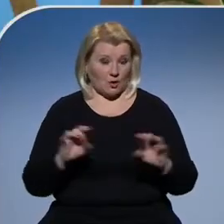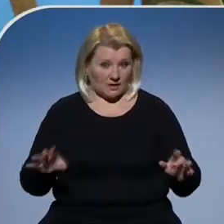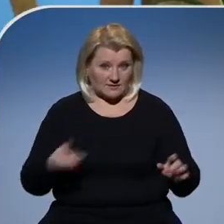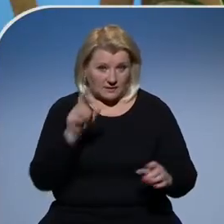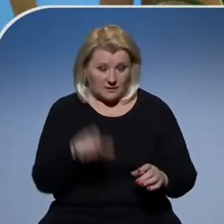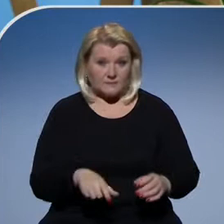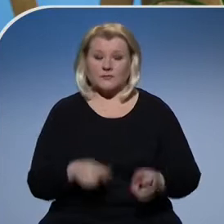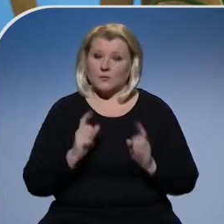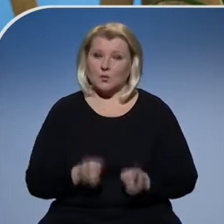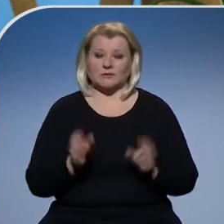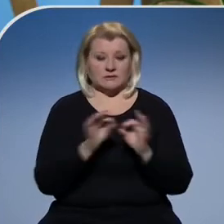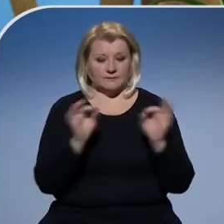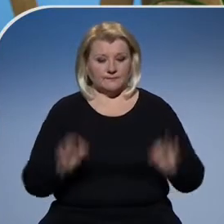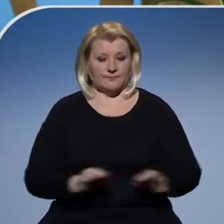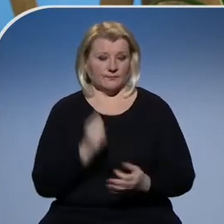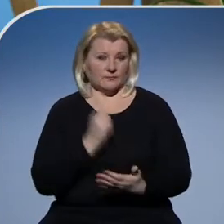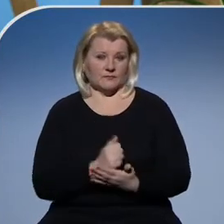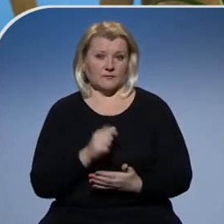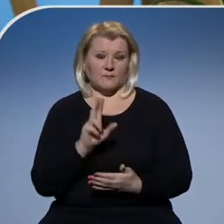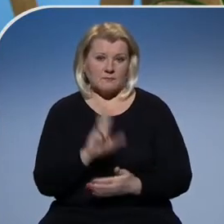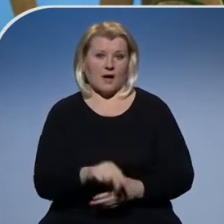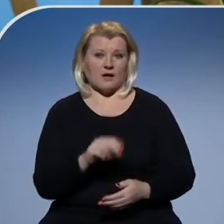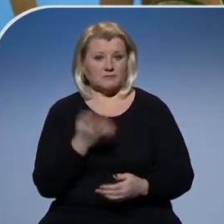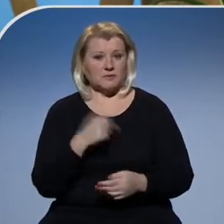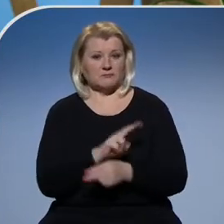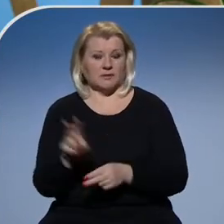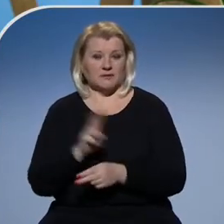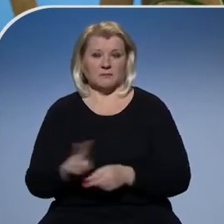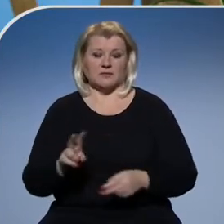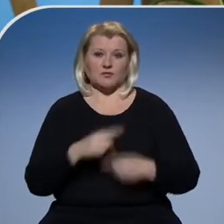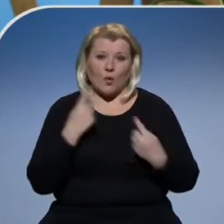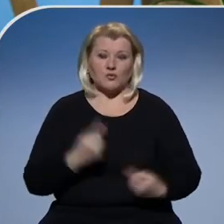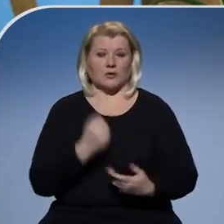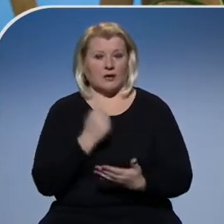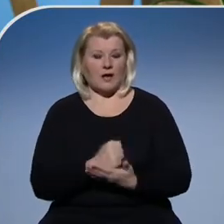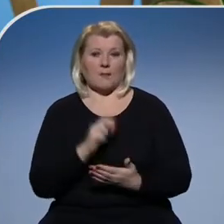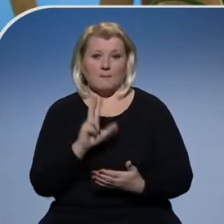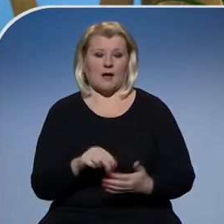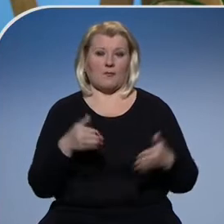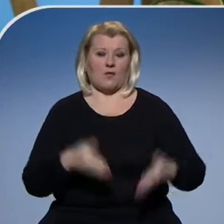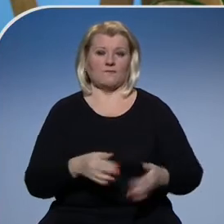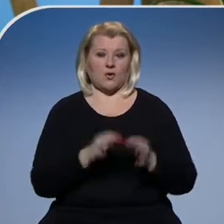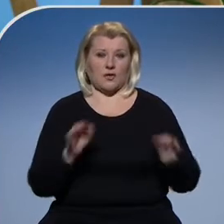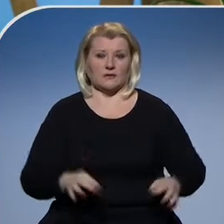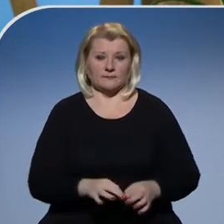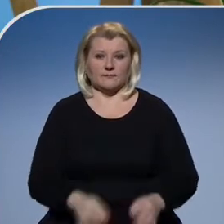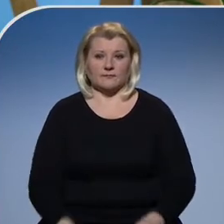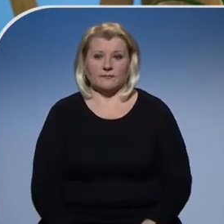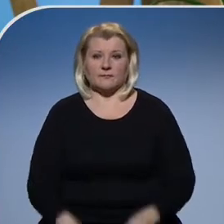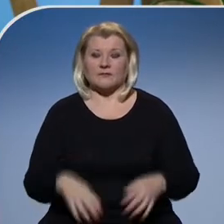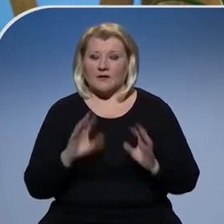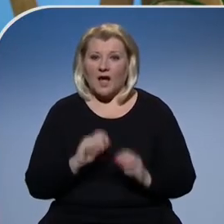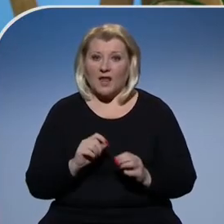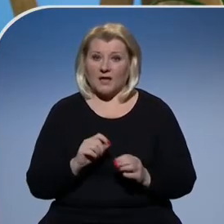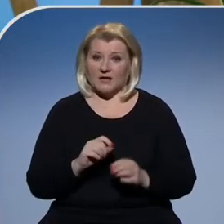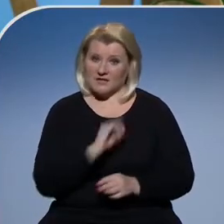měl řádné certifikace na investiční poradenství. Je stále málo finančních poradců, kteří skutečně